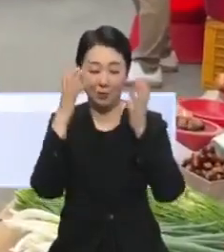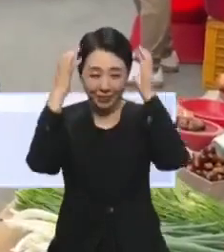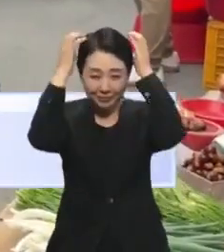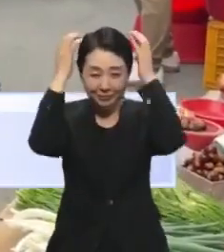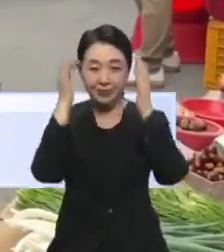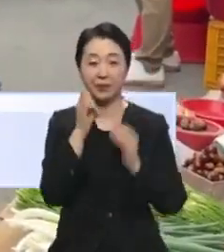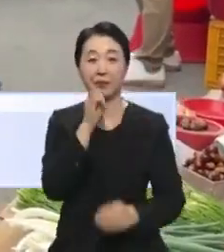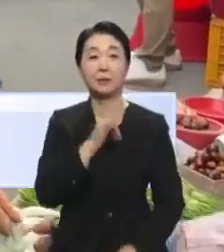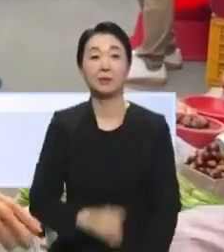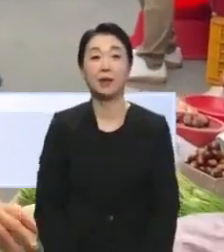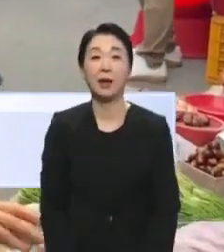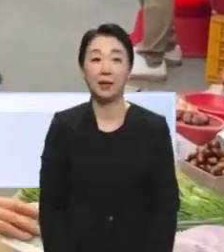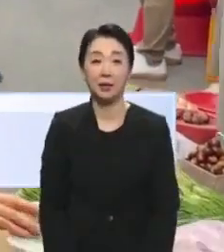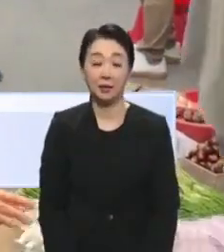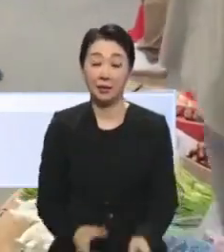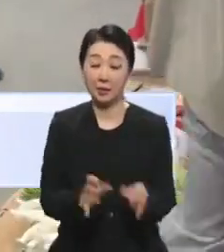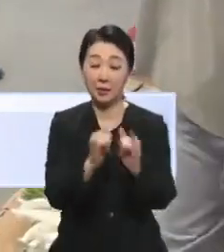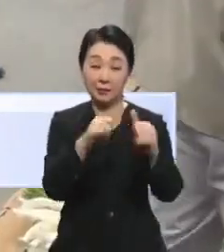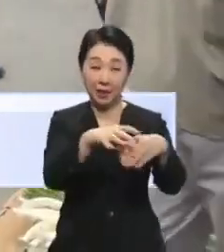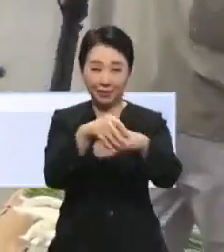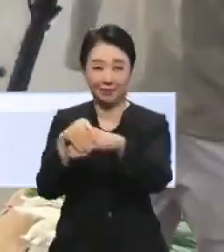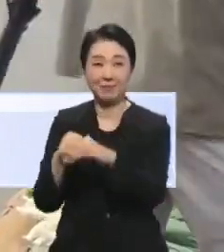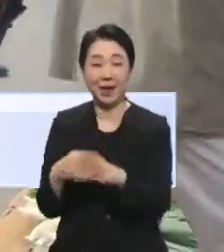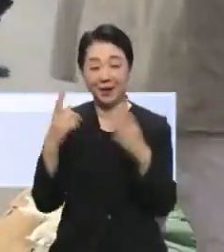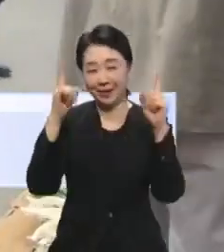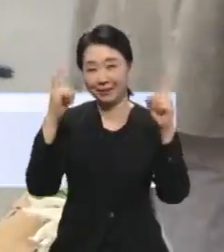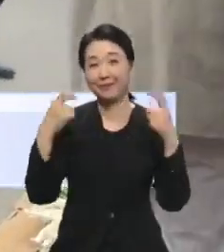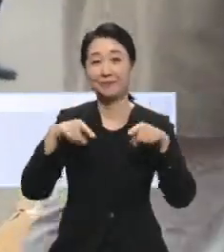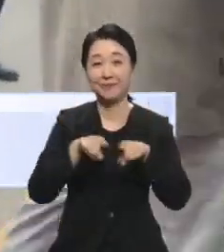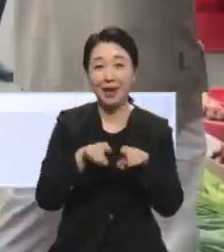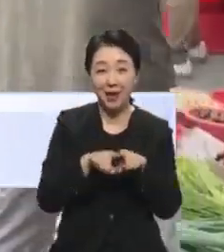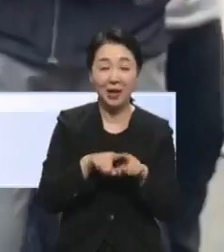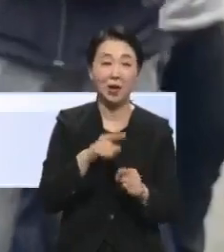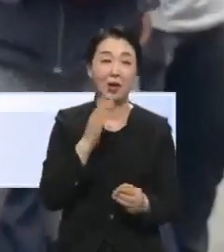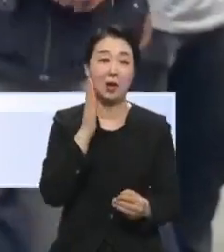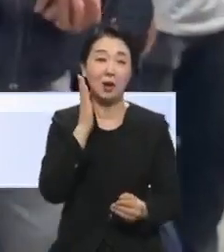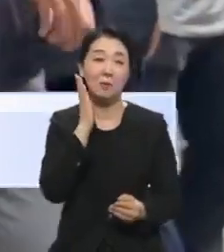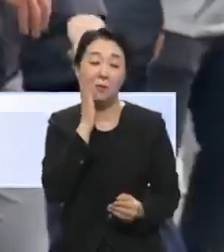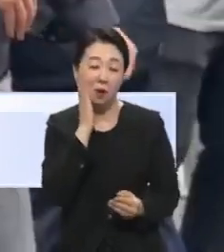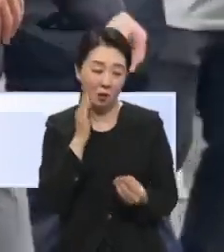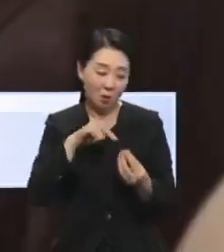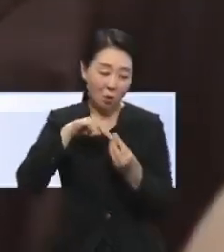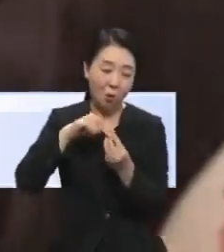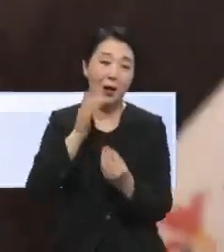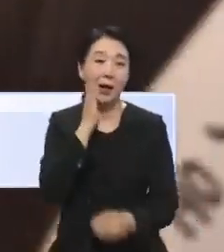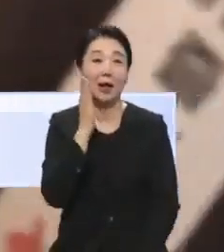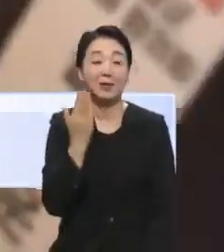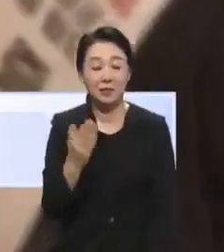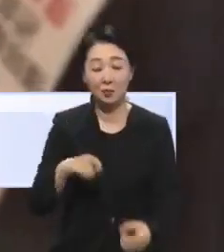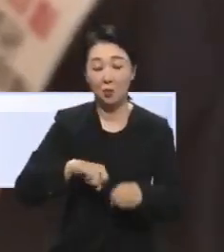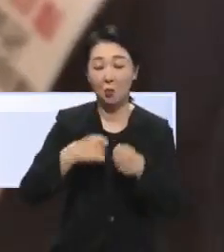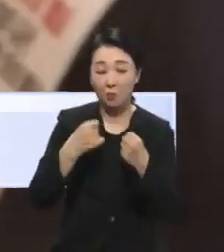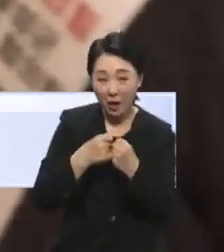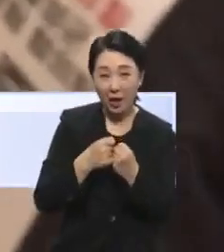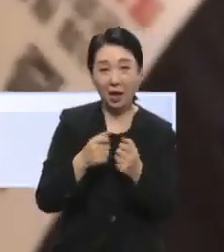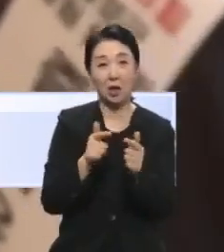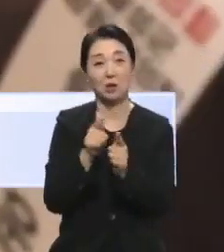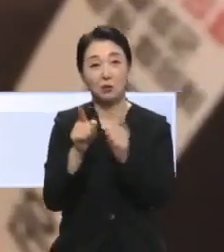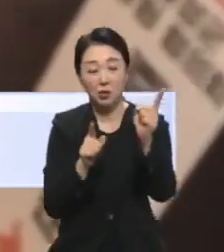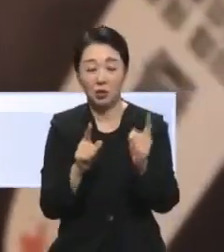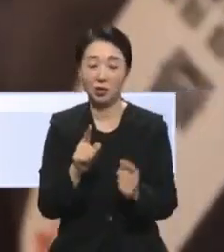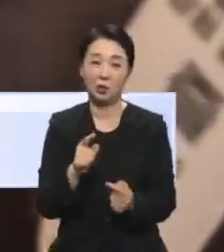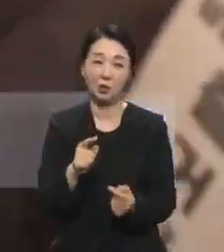네, 상인들과 악수를 나누고 사진도 찍고 뭐 호박잎, 고구마 줄기, 국화빵 등을 구매하기도 했습니다. 직접 재배한